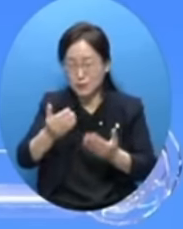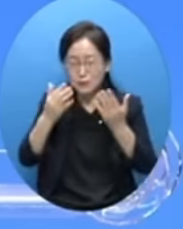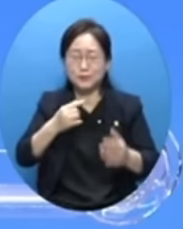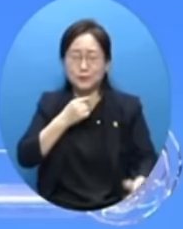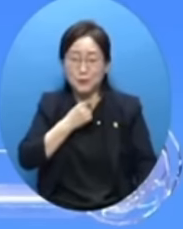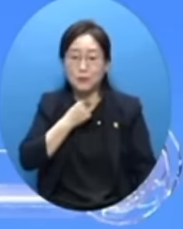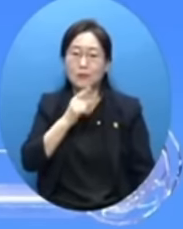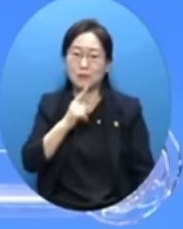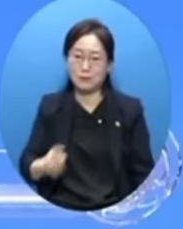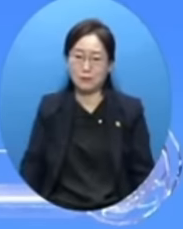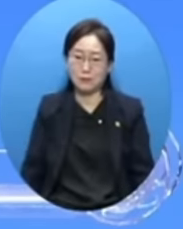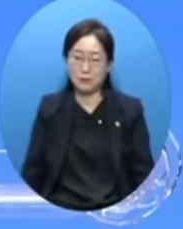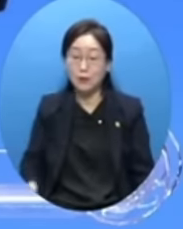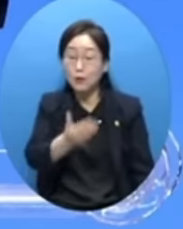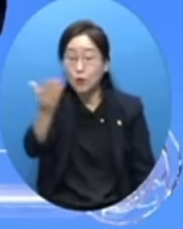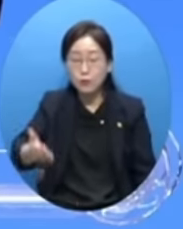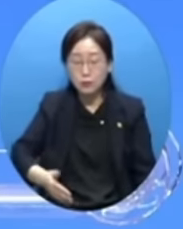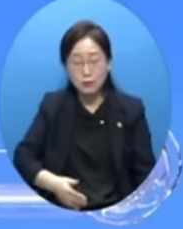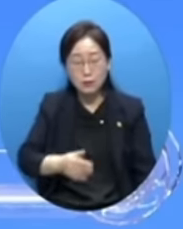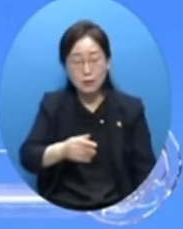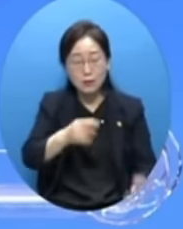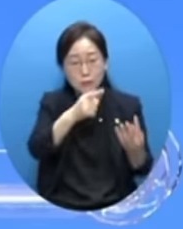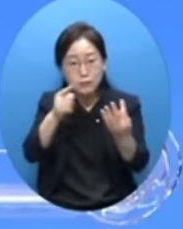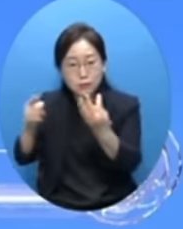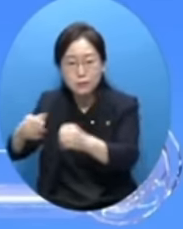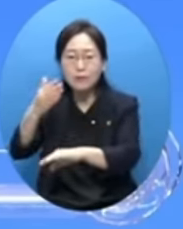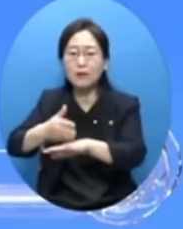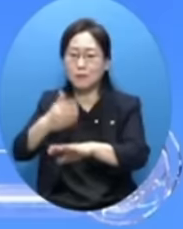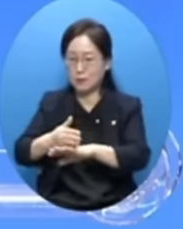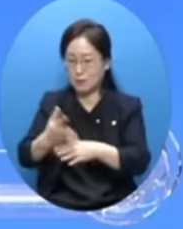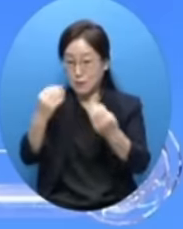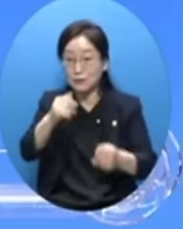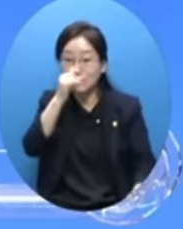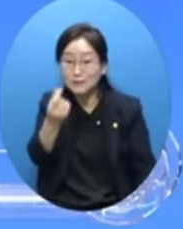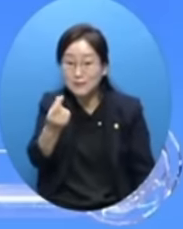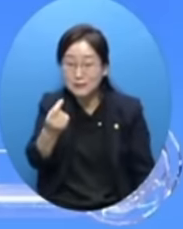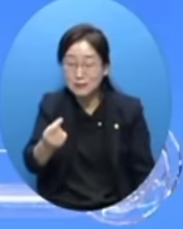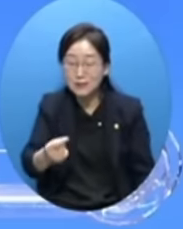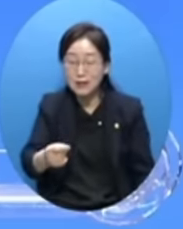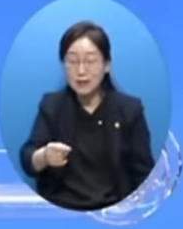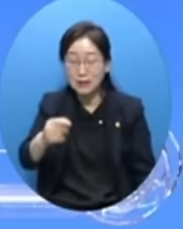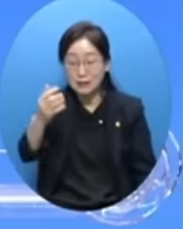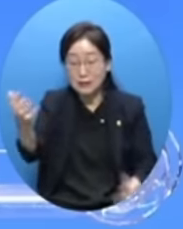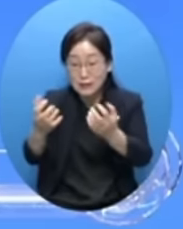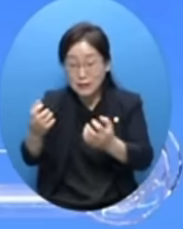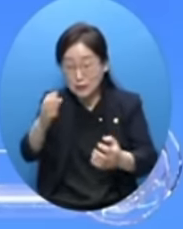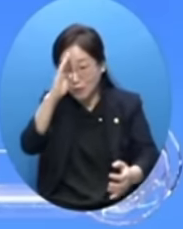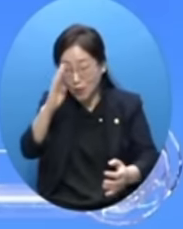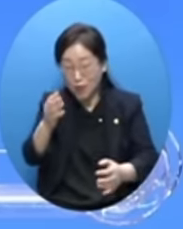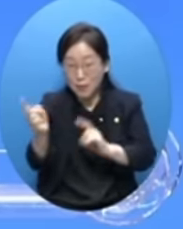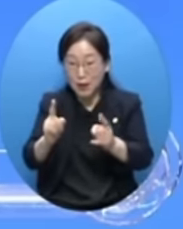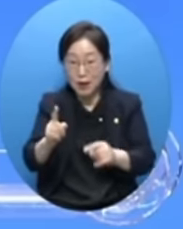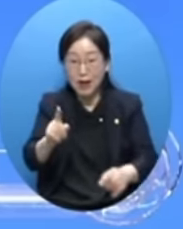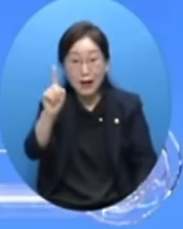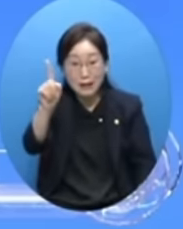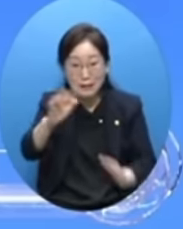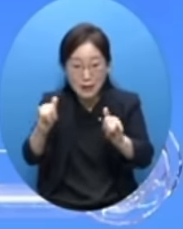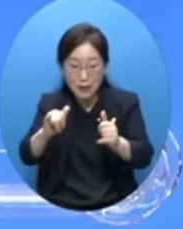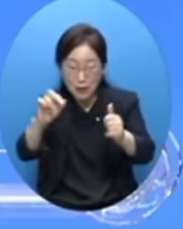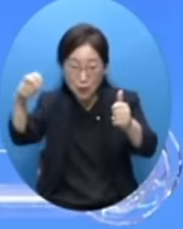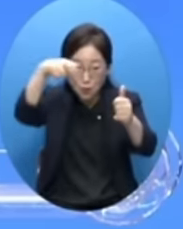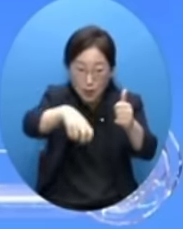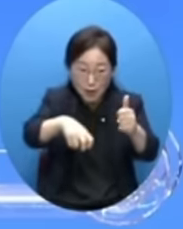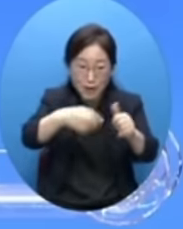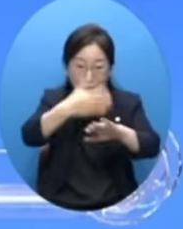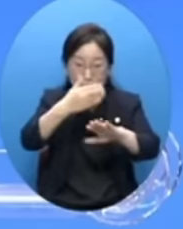여러분, 감사할 것이 얼마나 많은데 우리 사마리아인처럼 엎드려 감사해야 되는데 아홉 사람 자기 길로 간